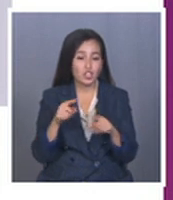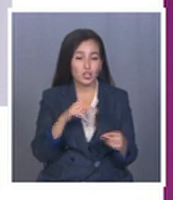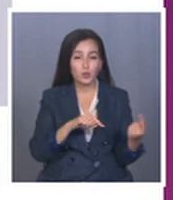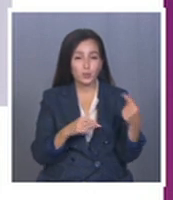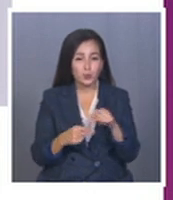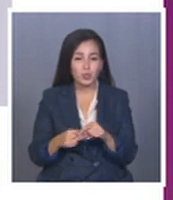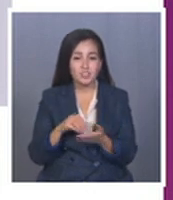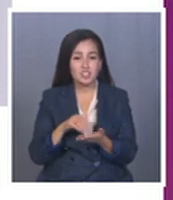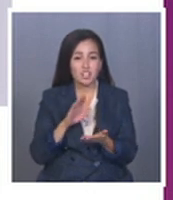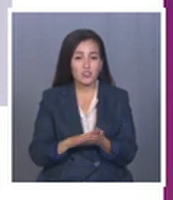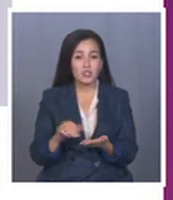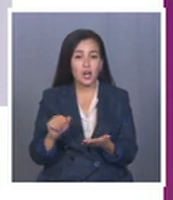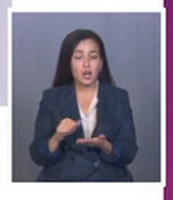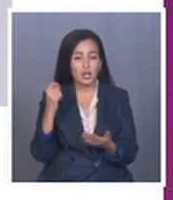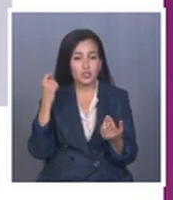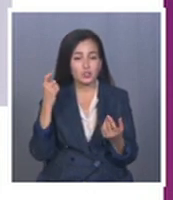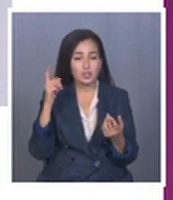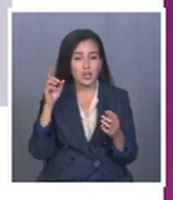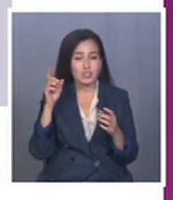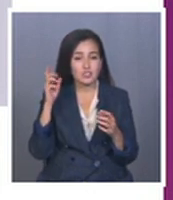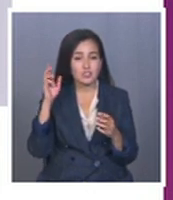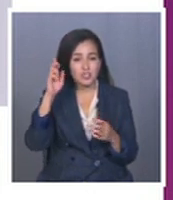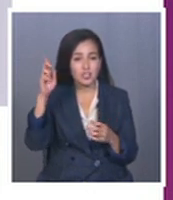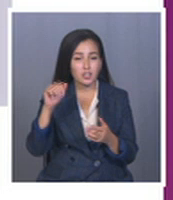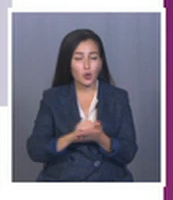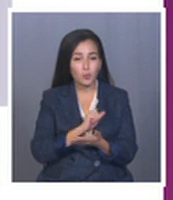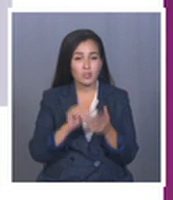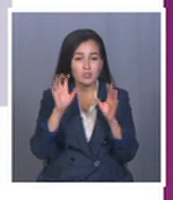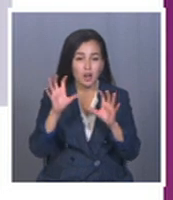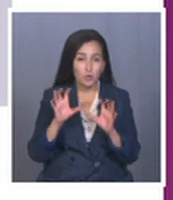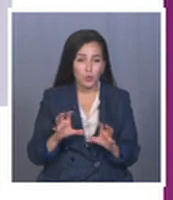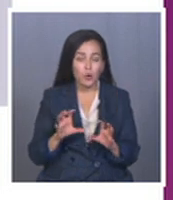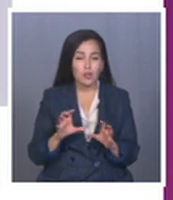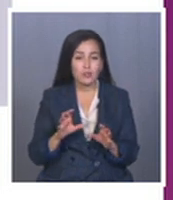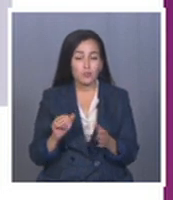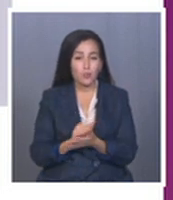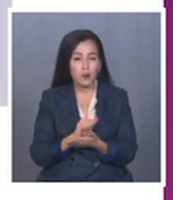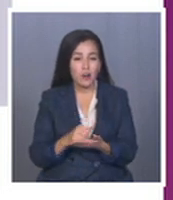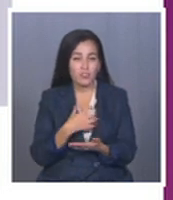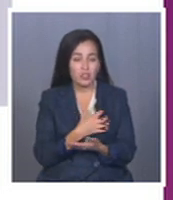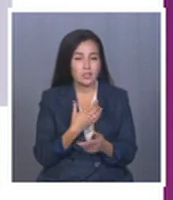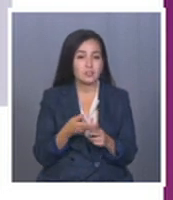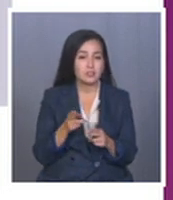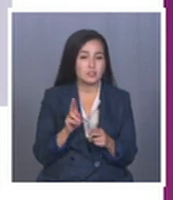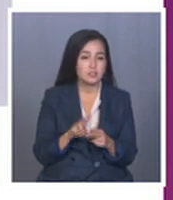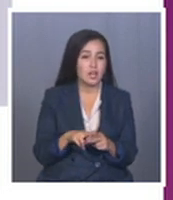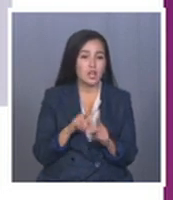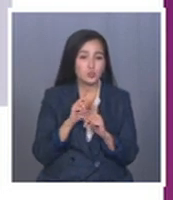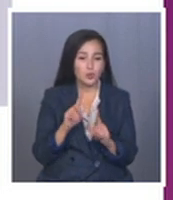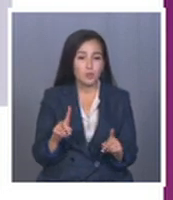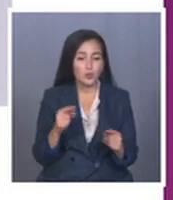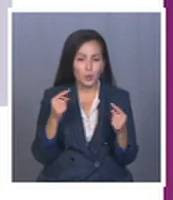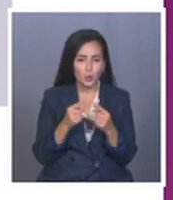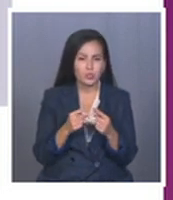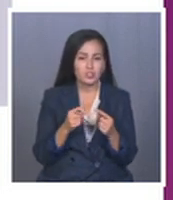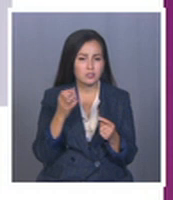составления государственных документов, указов, законов и деловых бумаг. Особенности – точность изложения, стандарт